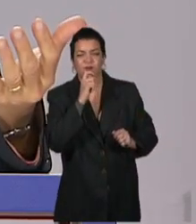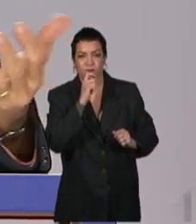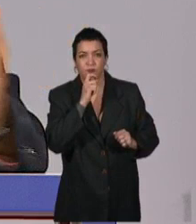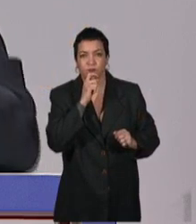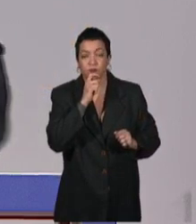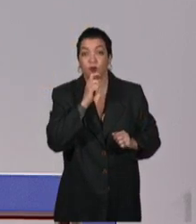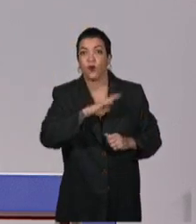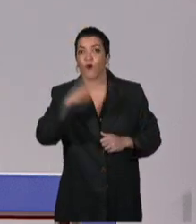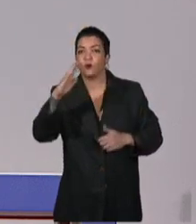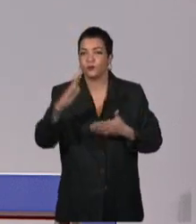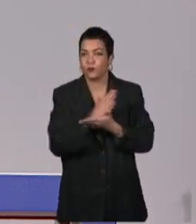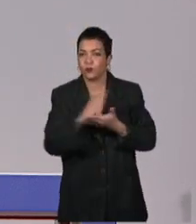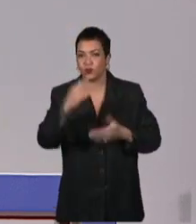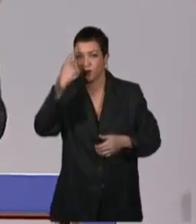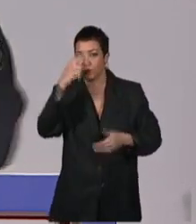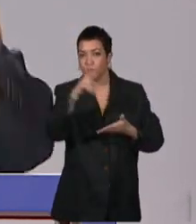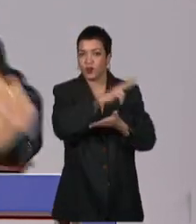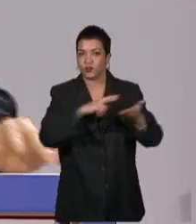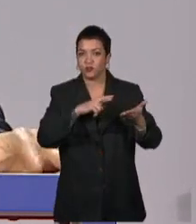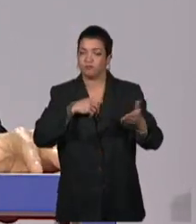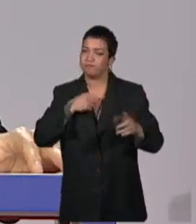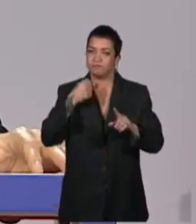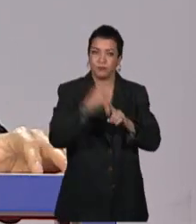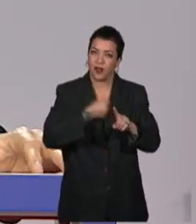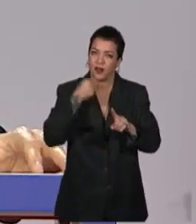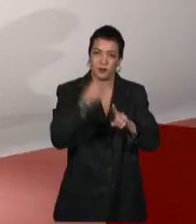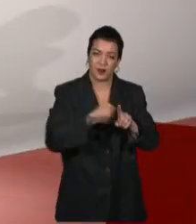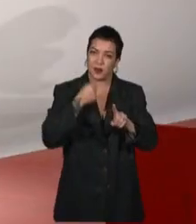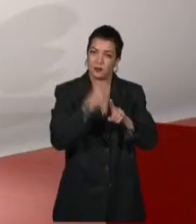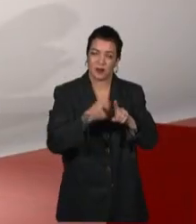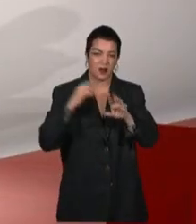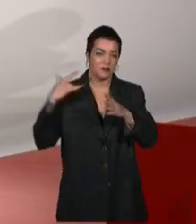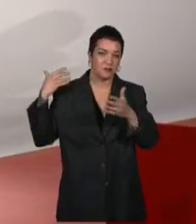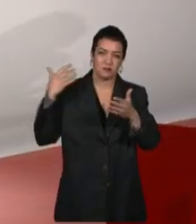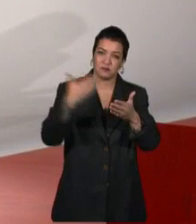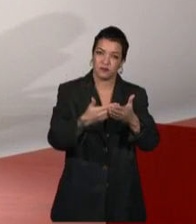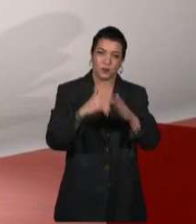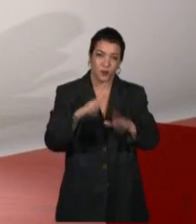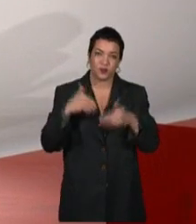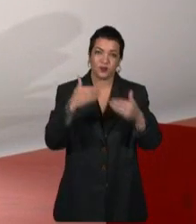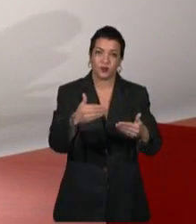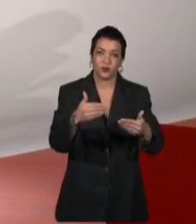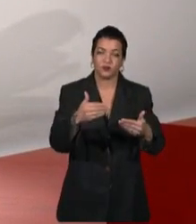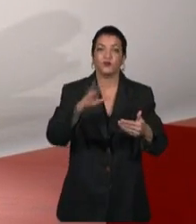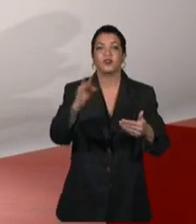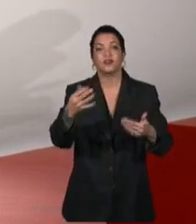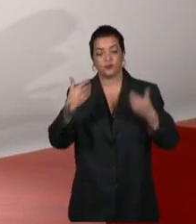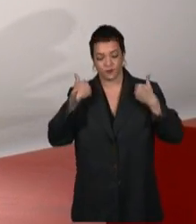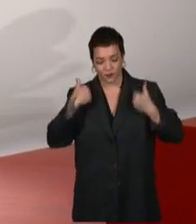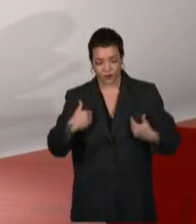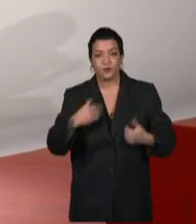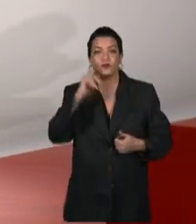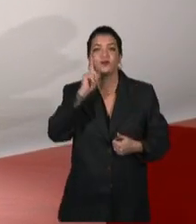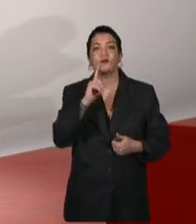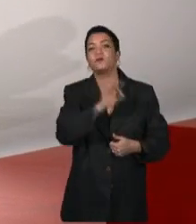elle. Je me suis battue et je me bats encore. Je suis cette femme